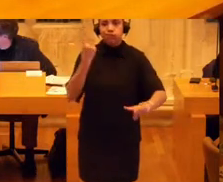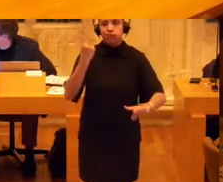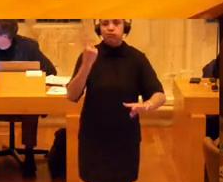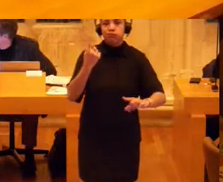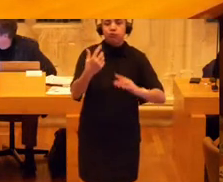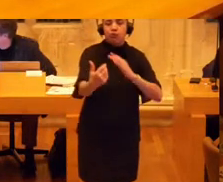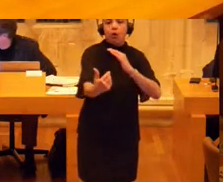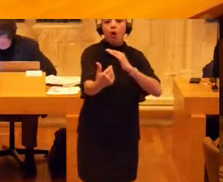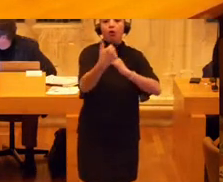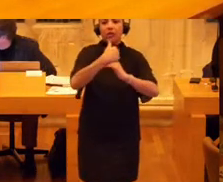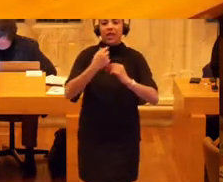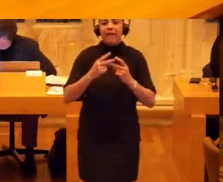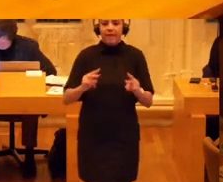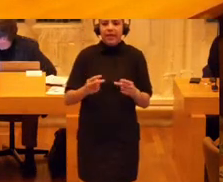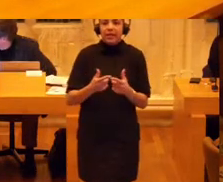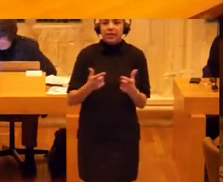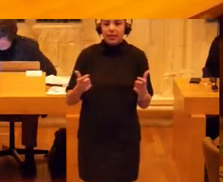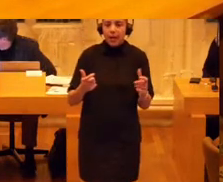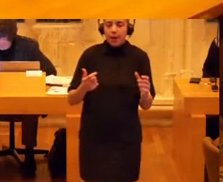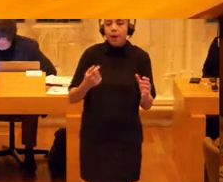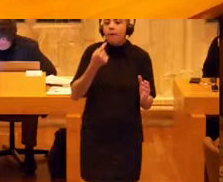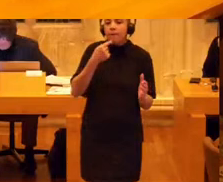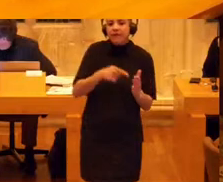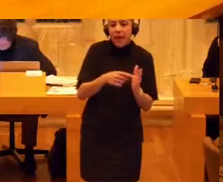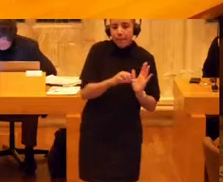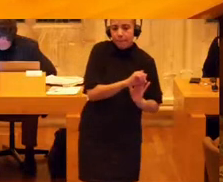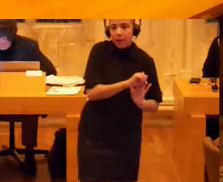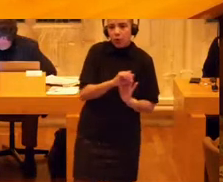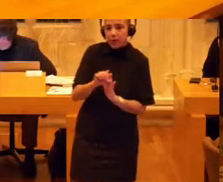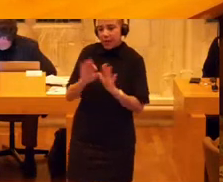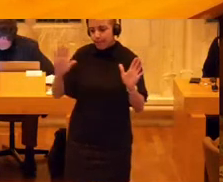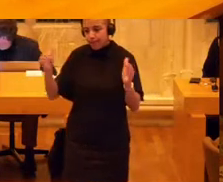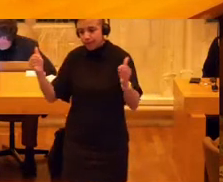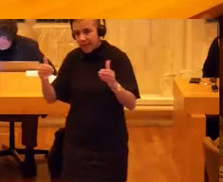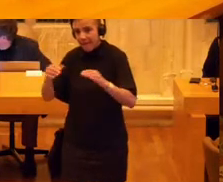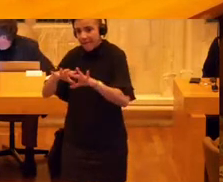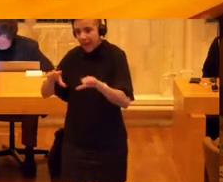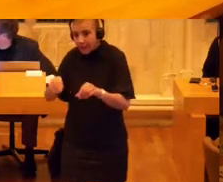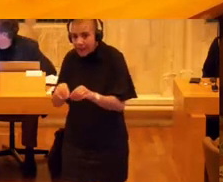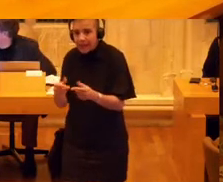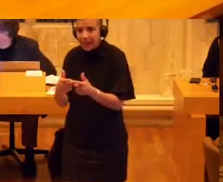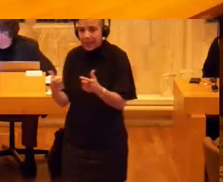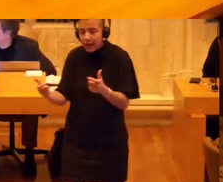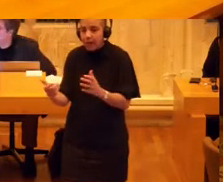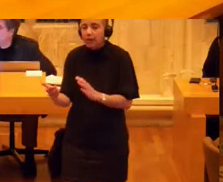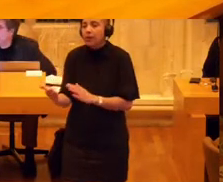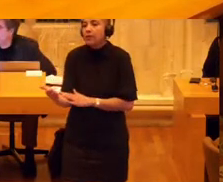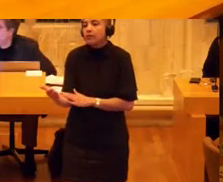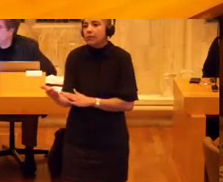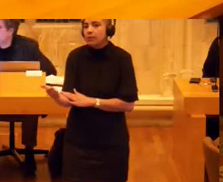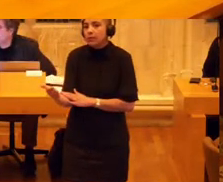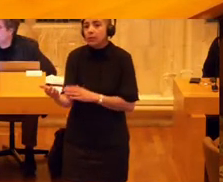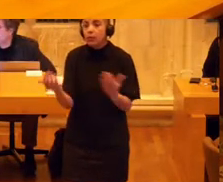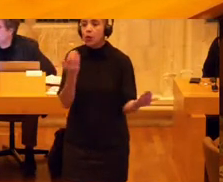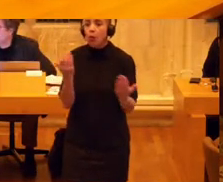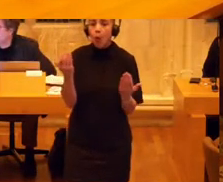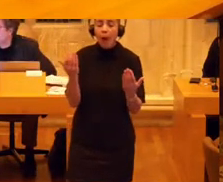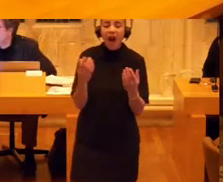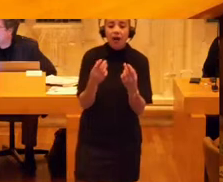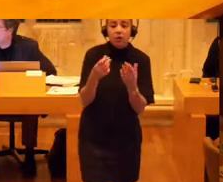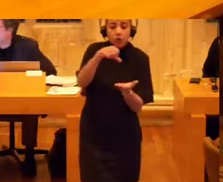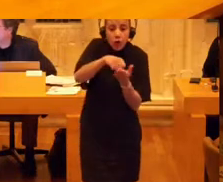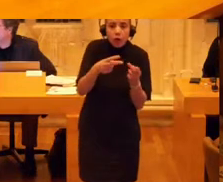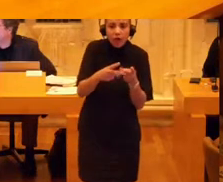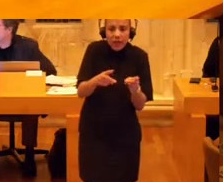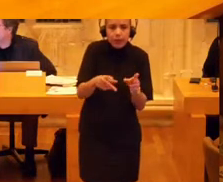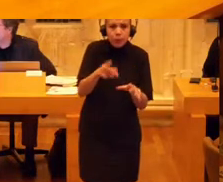pas compatible d'ailleurs dans le futur avec le fait de pouvoir aller sur les aménagements qui vont plutôt se diriger vers les cyclistes avertis, plutôt